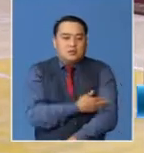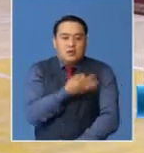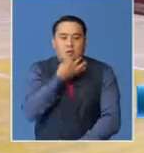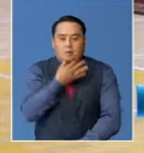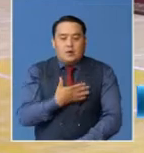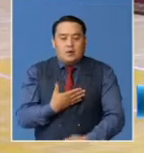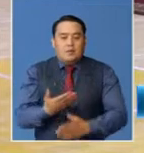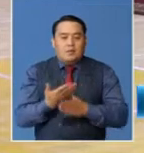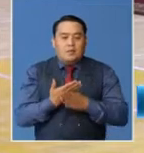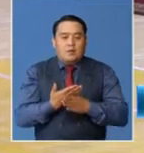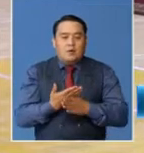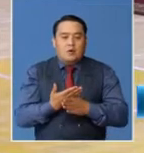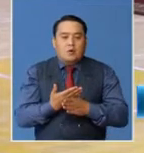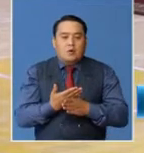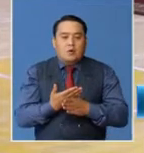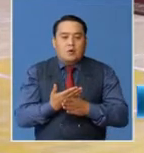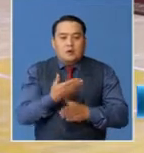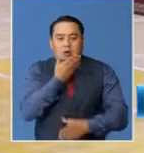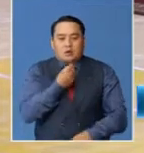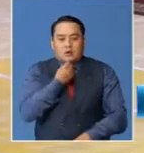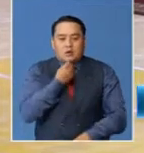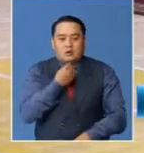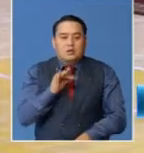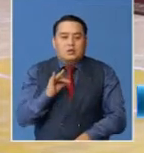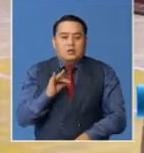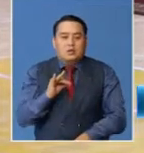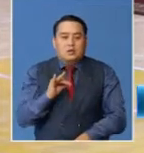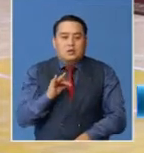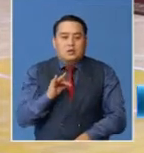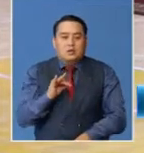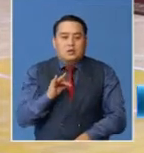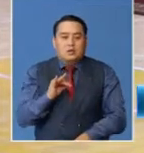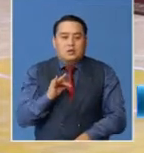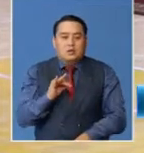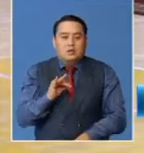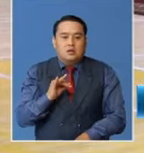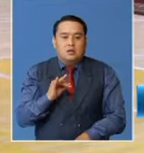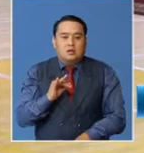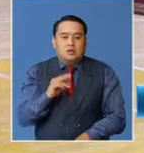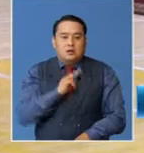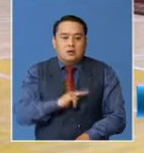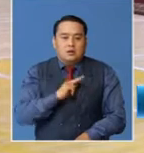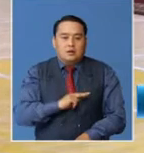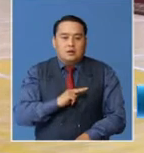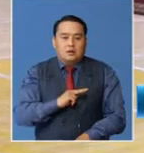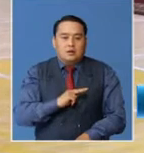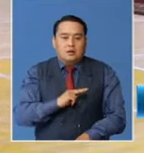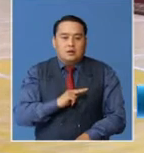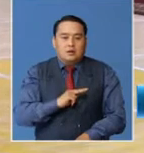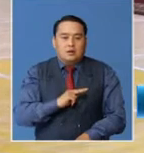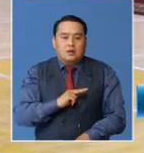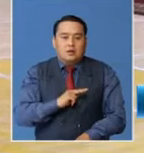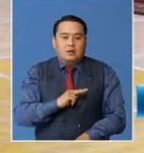что это такая красота, и теперь я работаю.